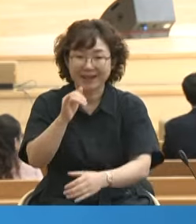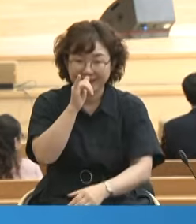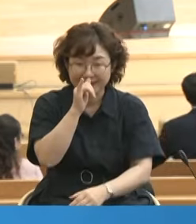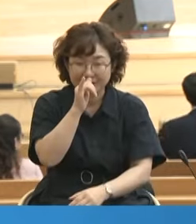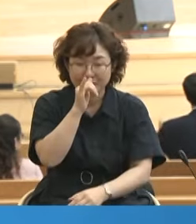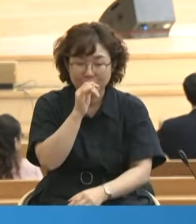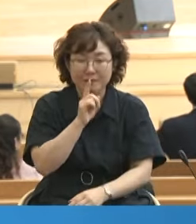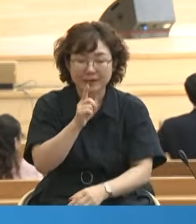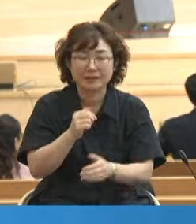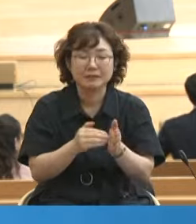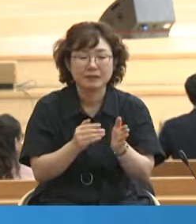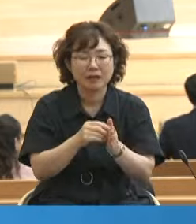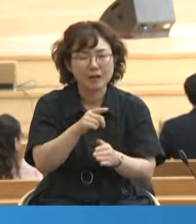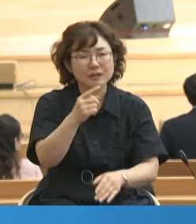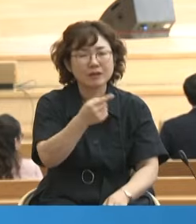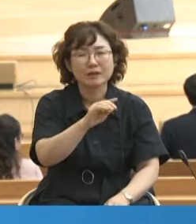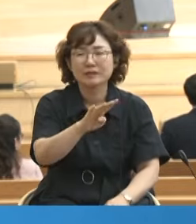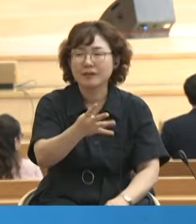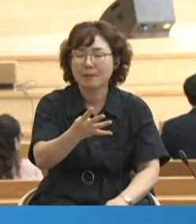보면